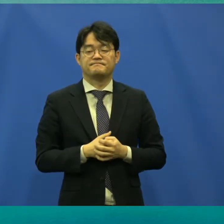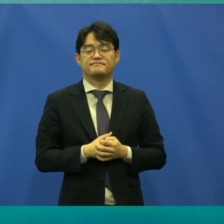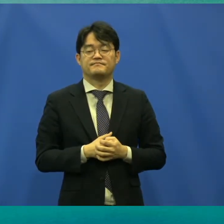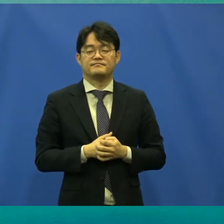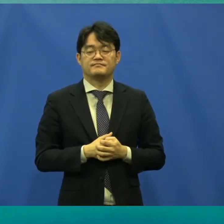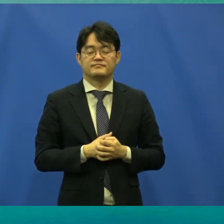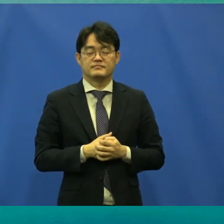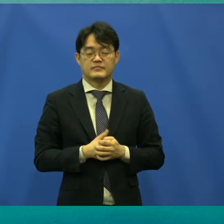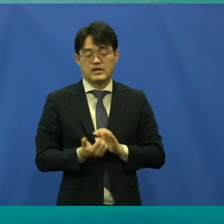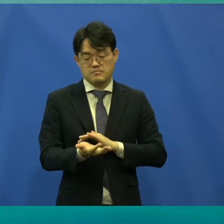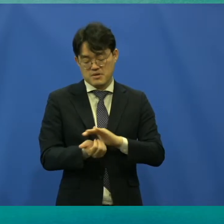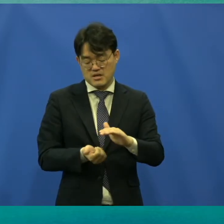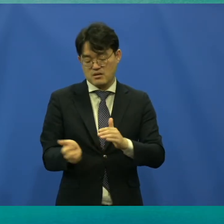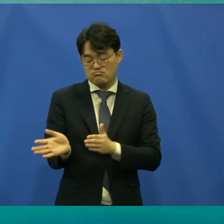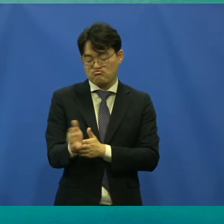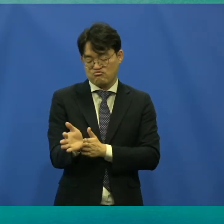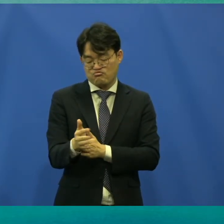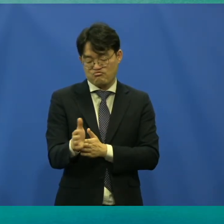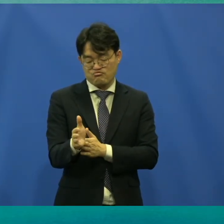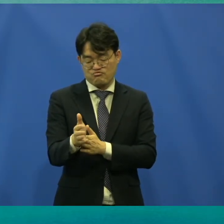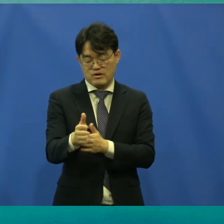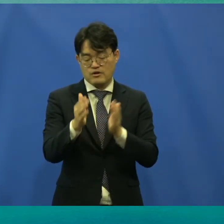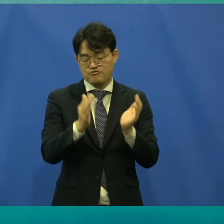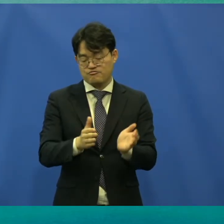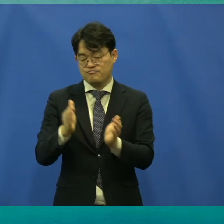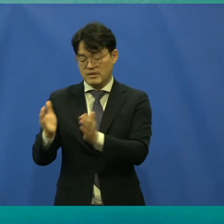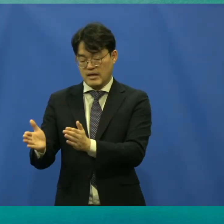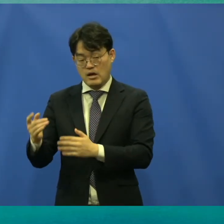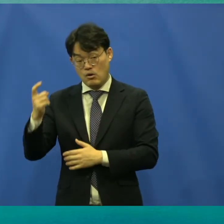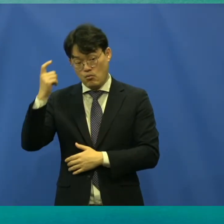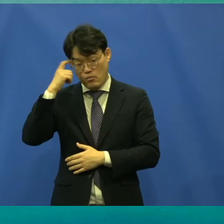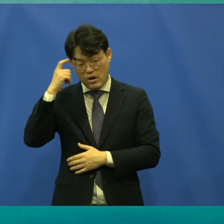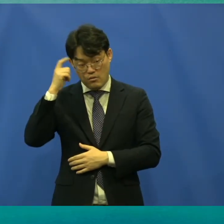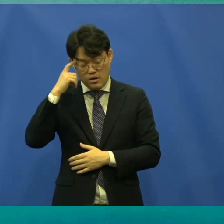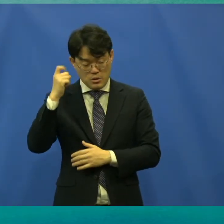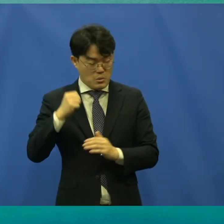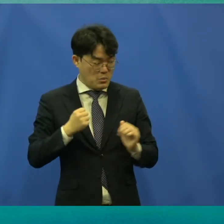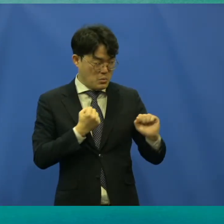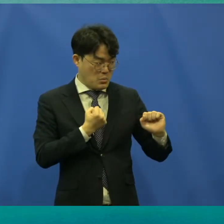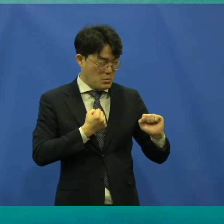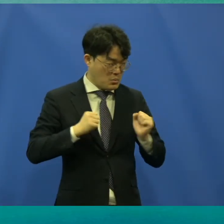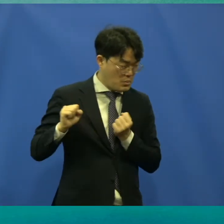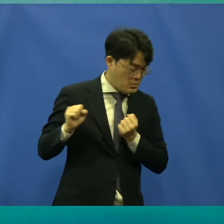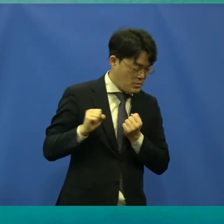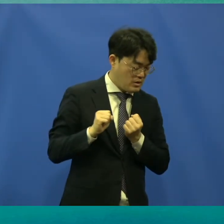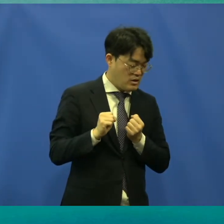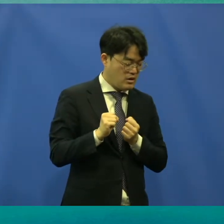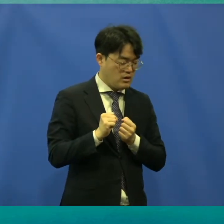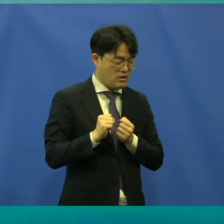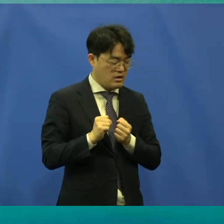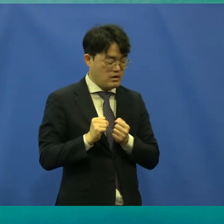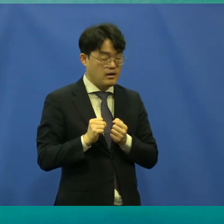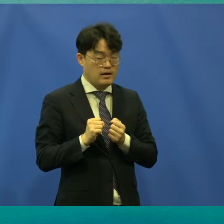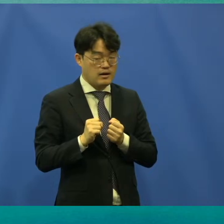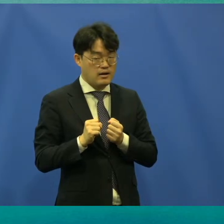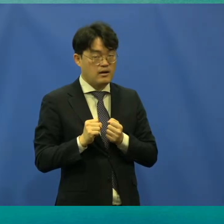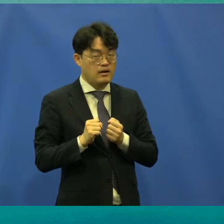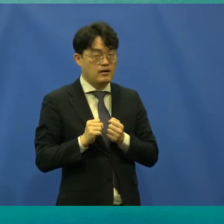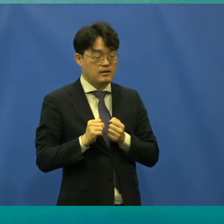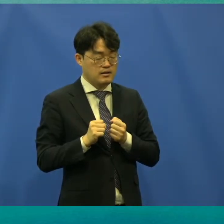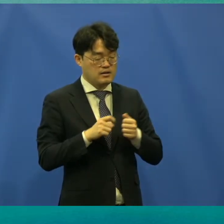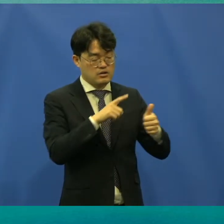물고기를 준비하신 이유는 뭘까요? 도망치는 요나를 생포하시는 방식을 이 일로 선택하신